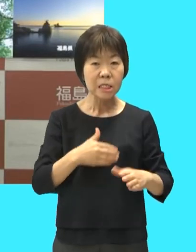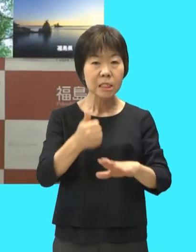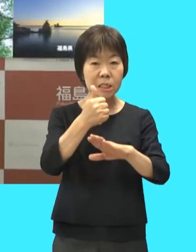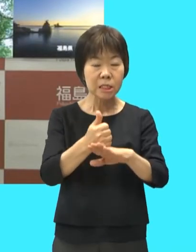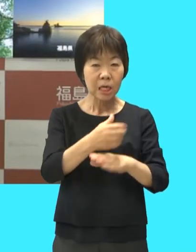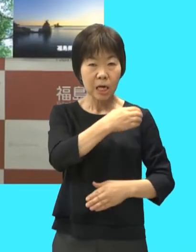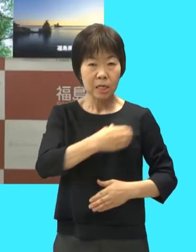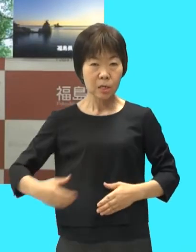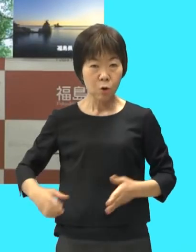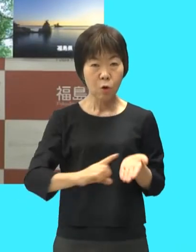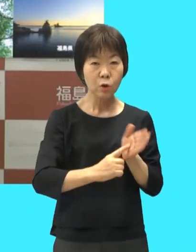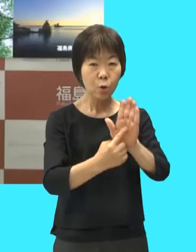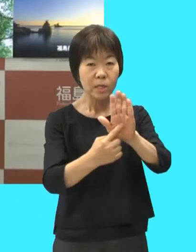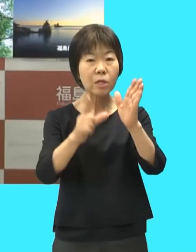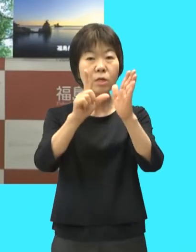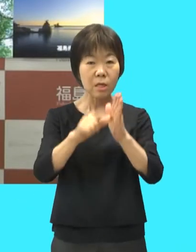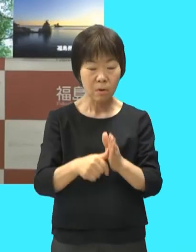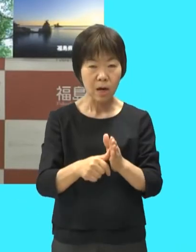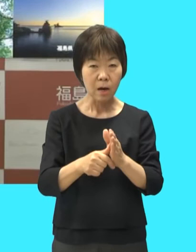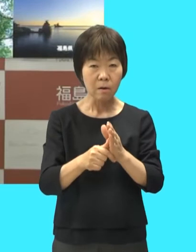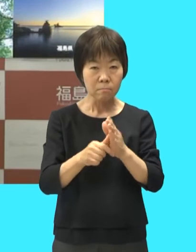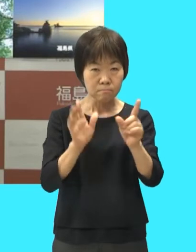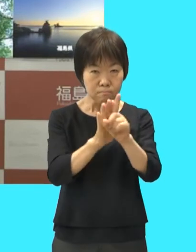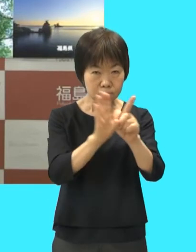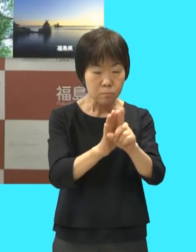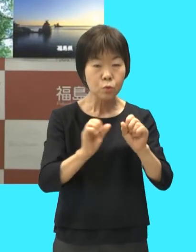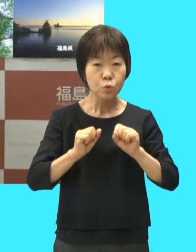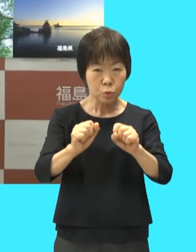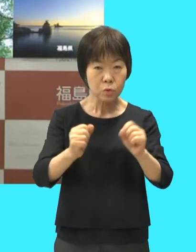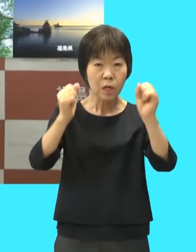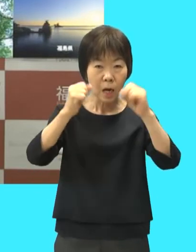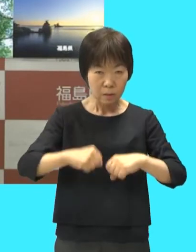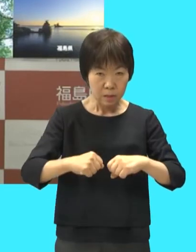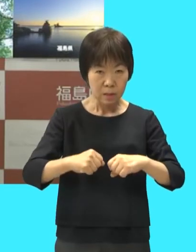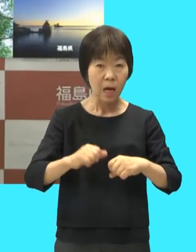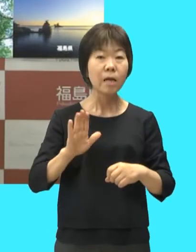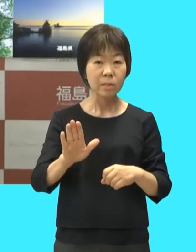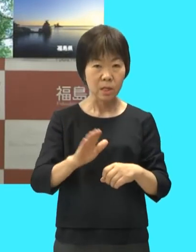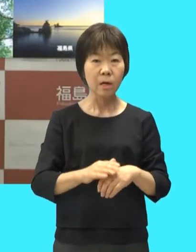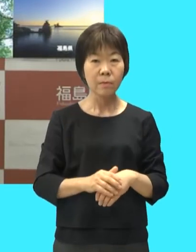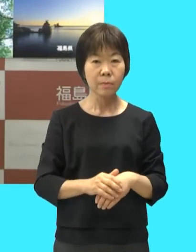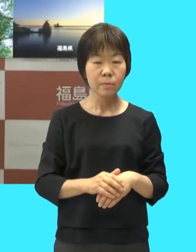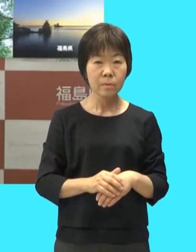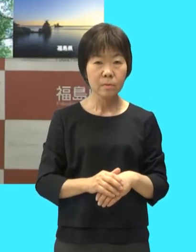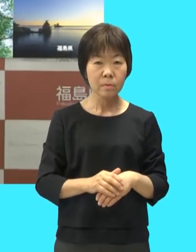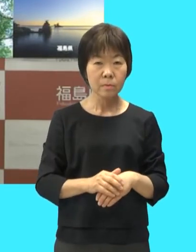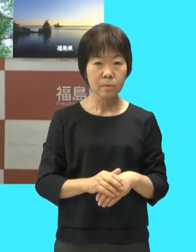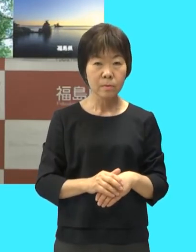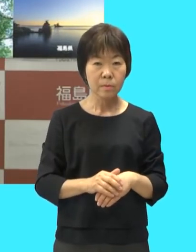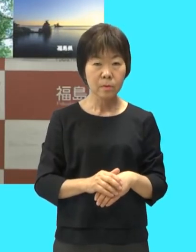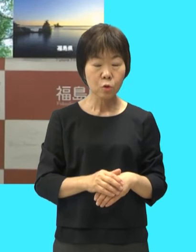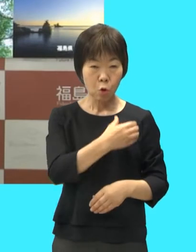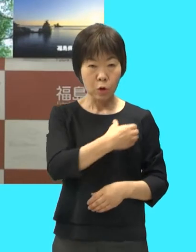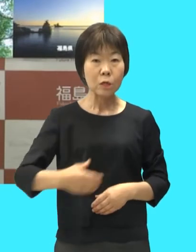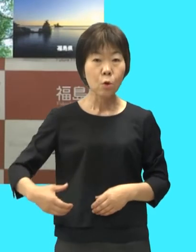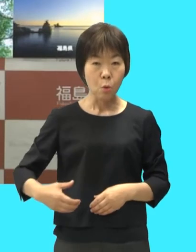明した場合全力で支援するということを確認したということになっておりますけれども、そういった意味でその立候